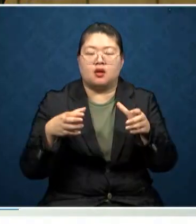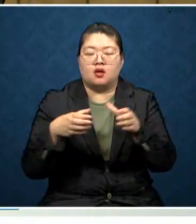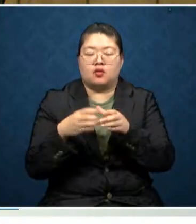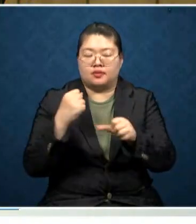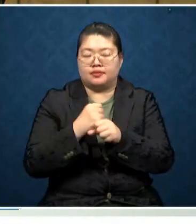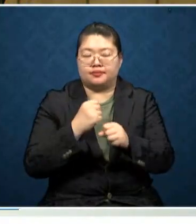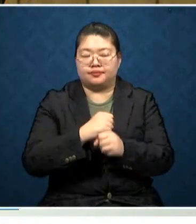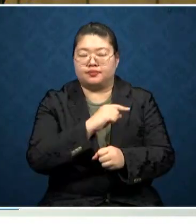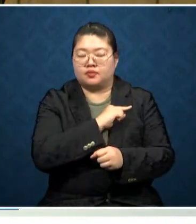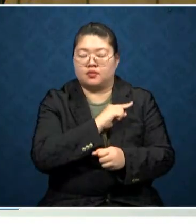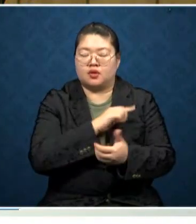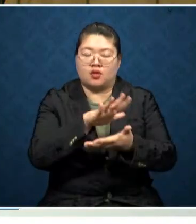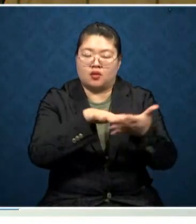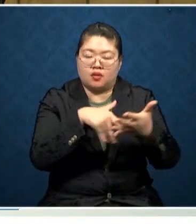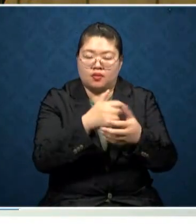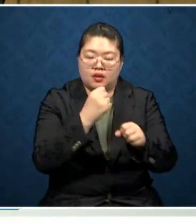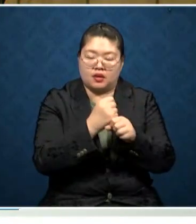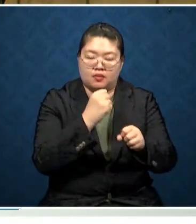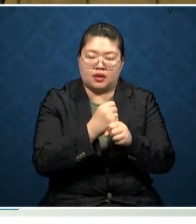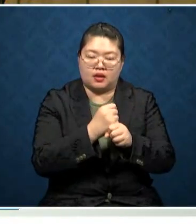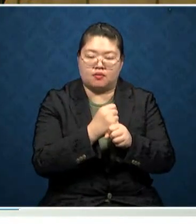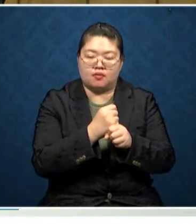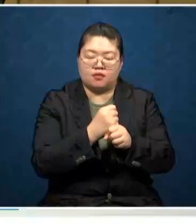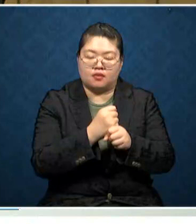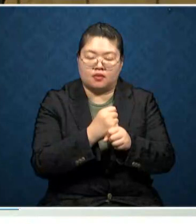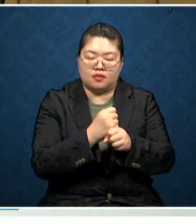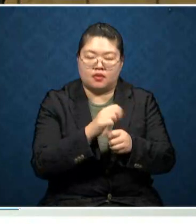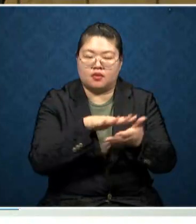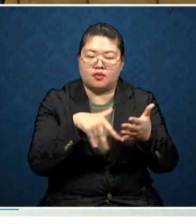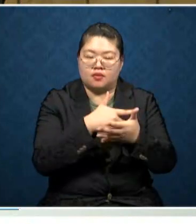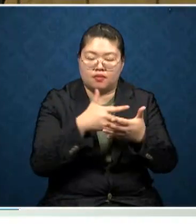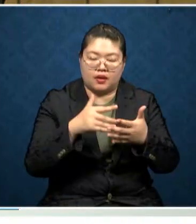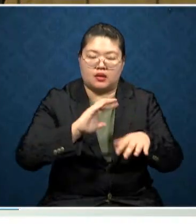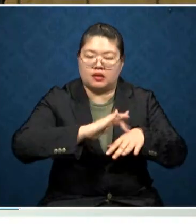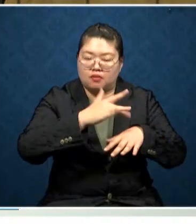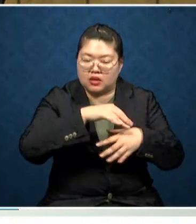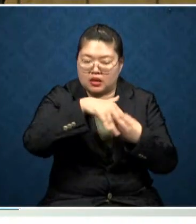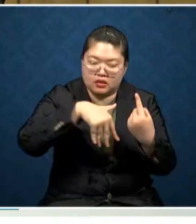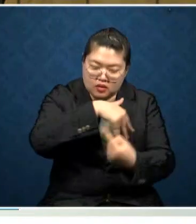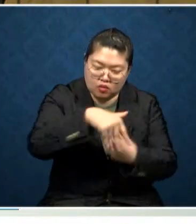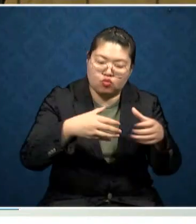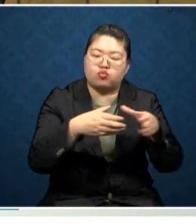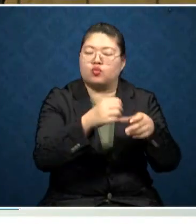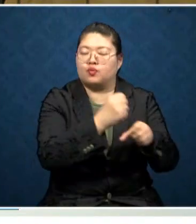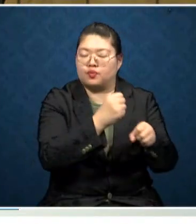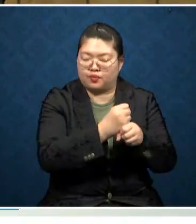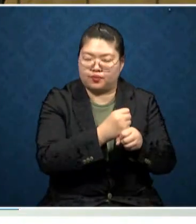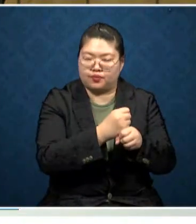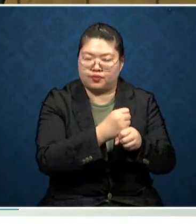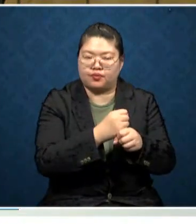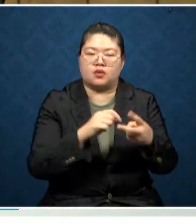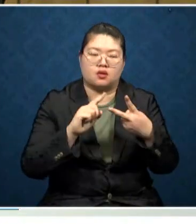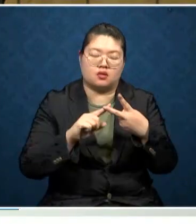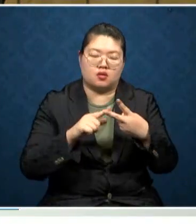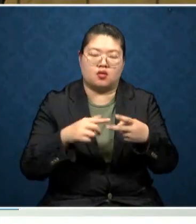ที่จัดทำแผนได้แก่สำนักงานนโยบายและแผนทรัพยากรธรรมชาติและสิ่งแวดล้อมสำนักงานนโยบาย